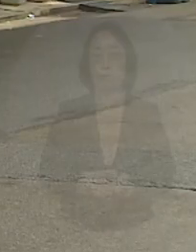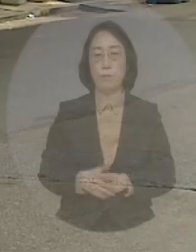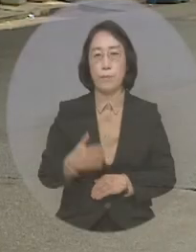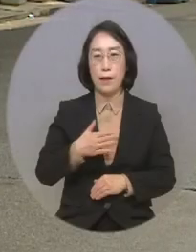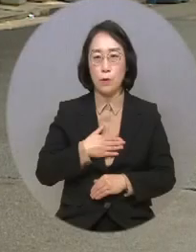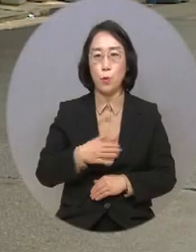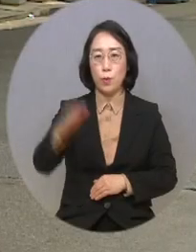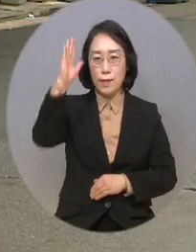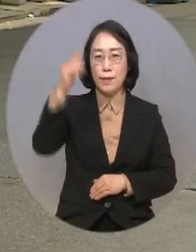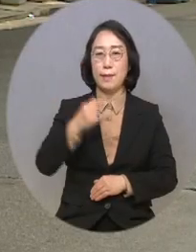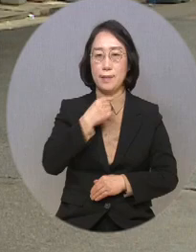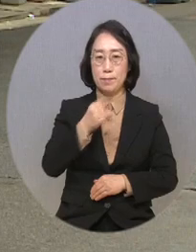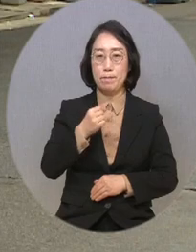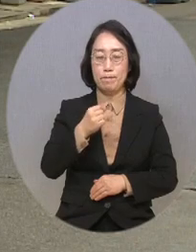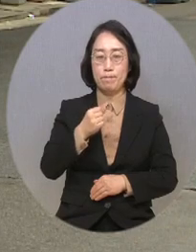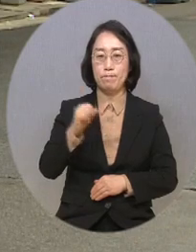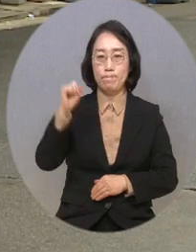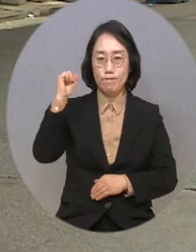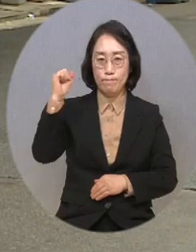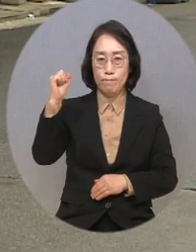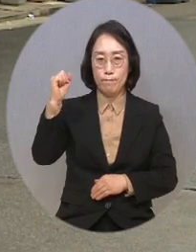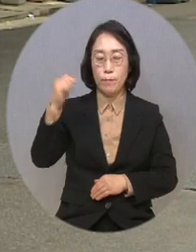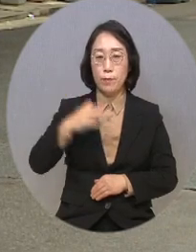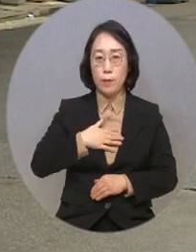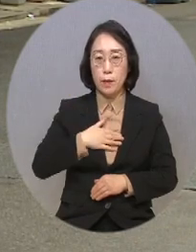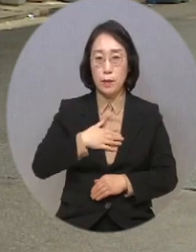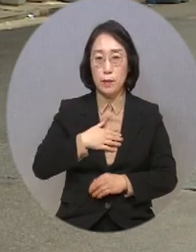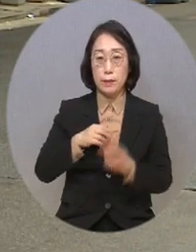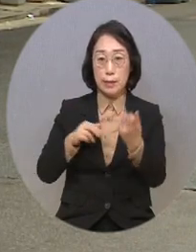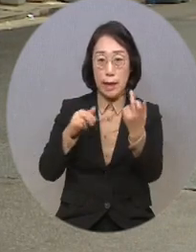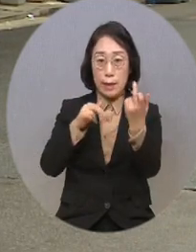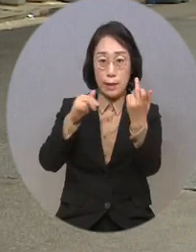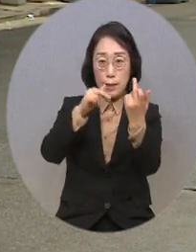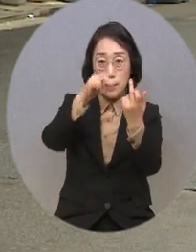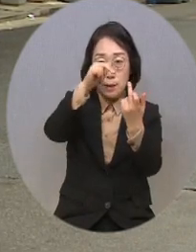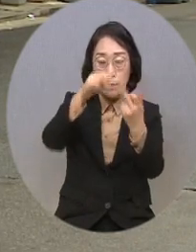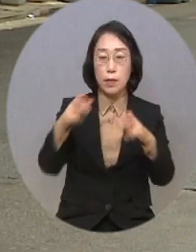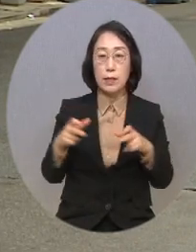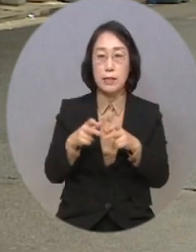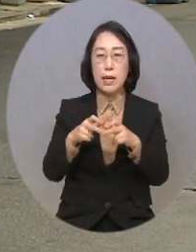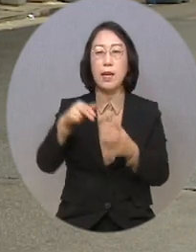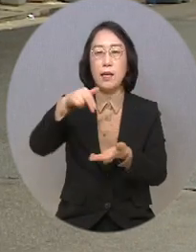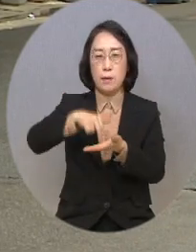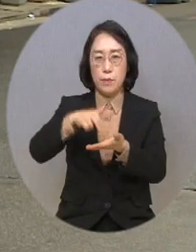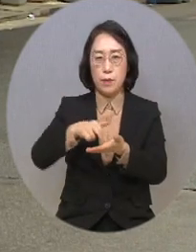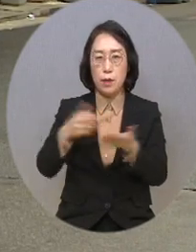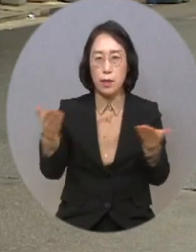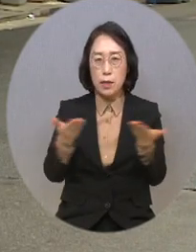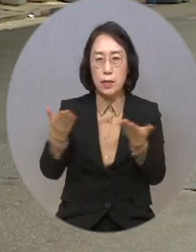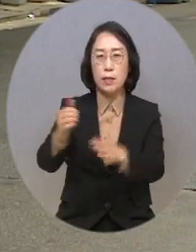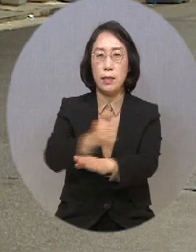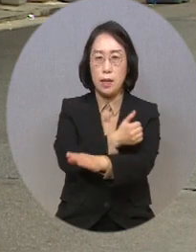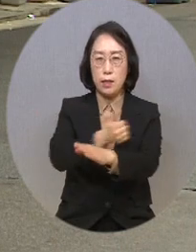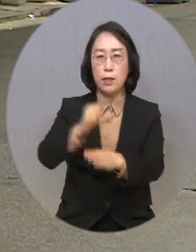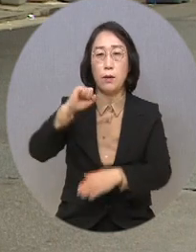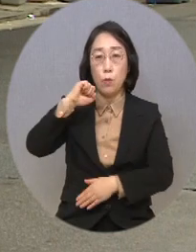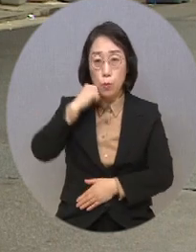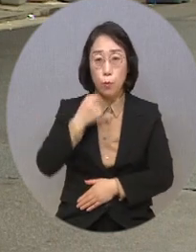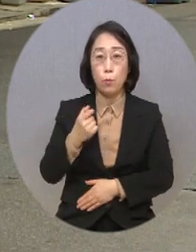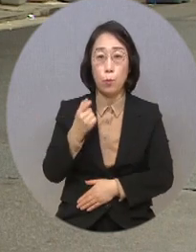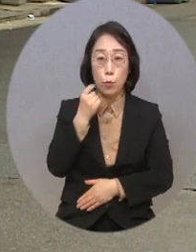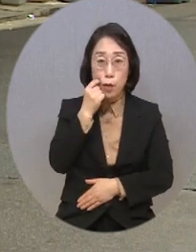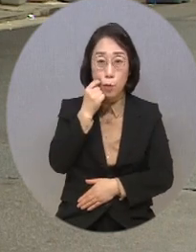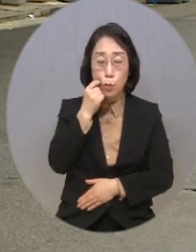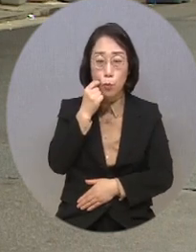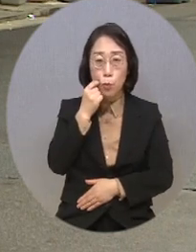나도 말 좀 합시다. 저는 산행을 하면서 장애인으로서 산행을 뭐 내가 어디 직장을 다닐 수도 없고